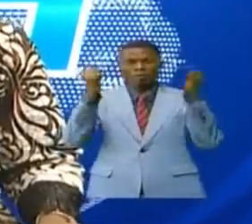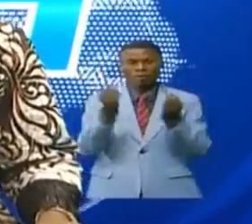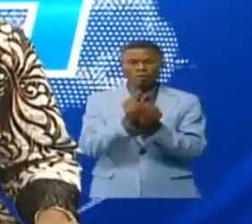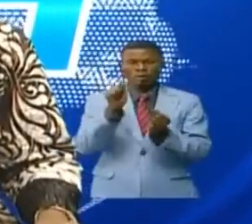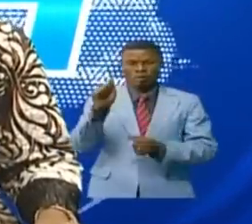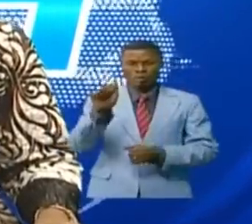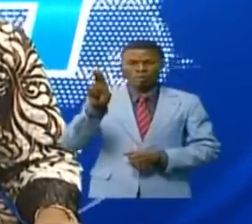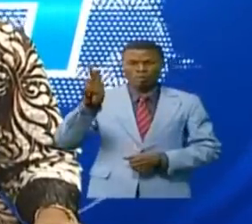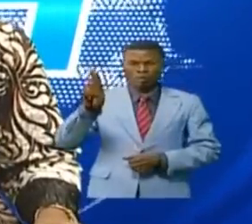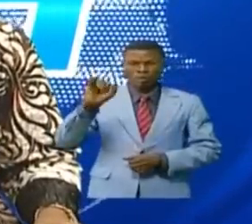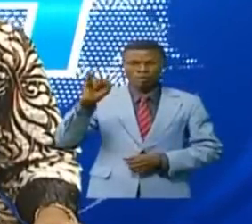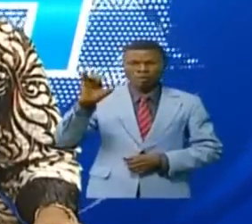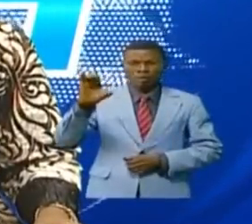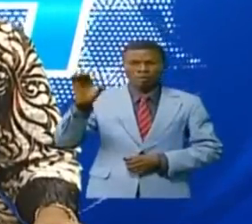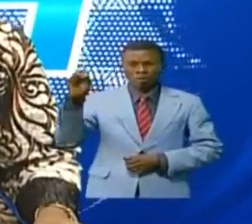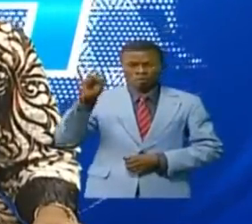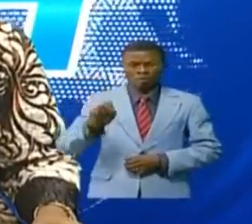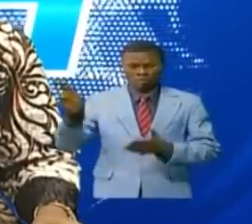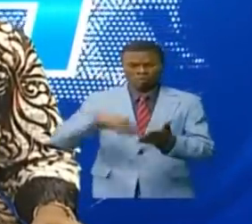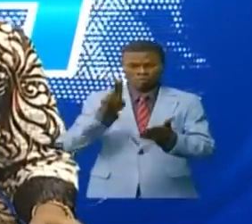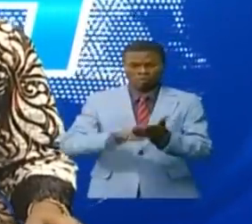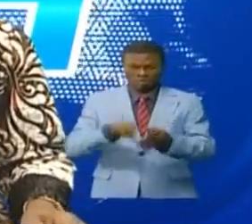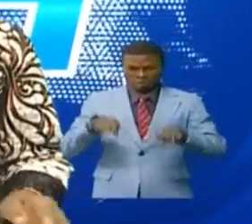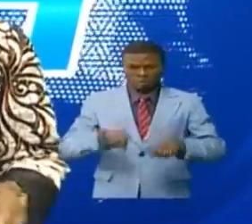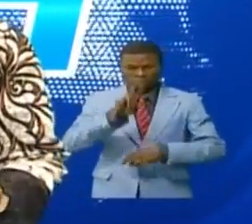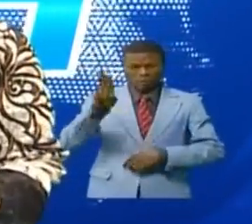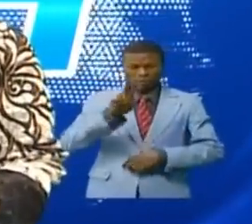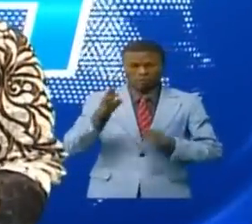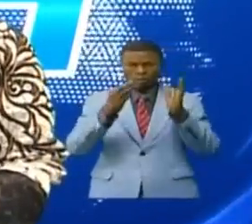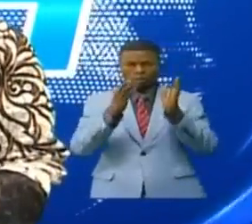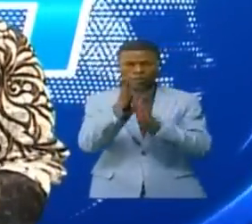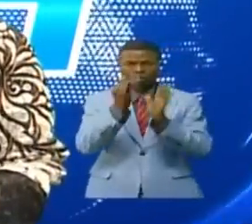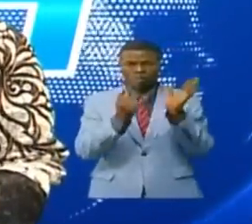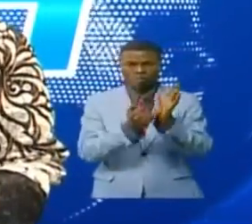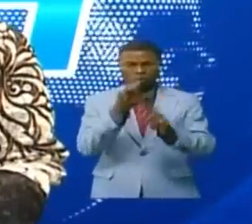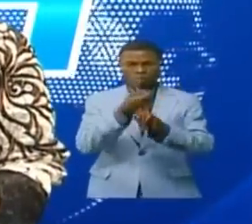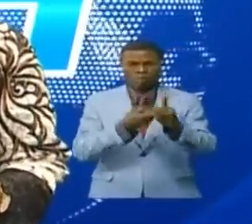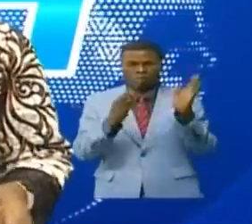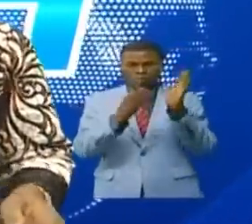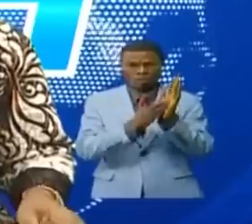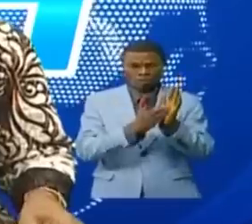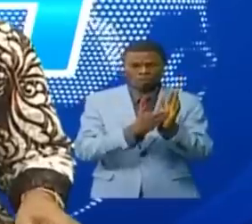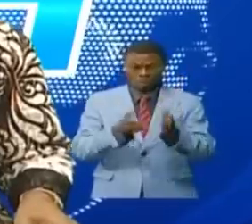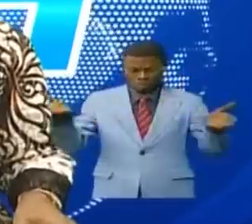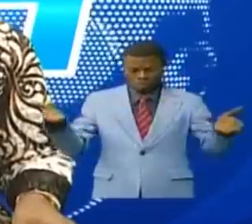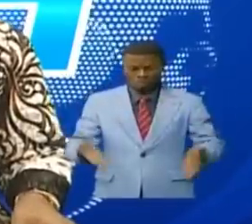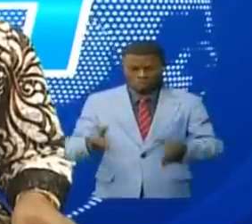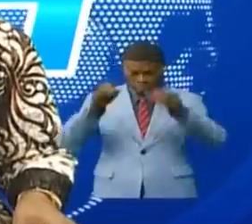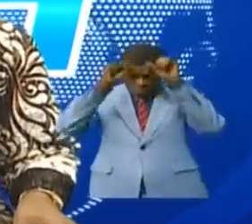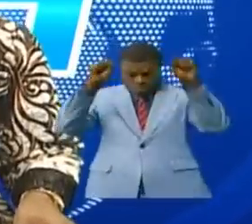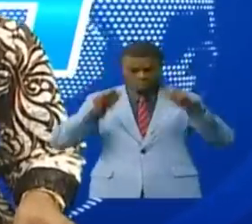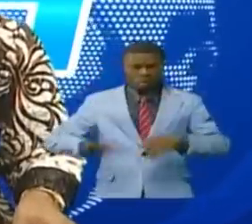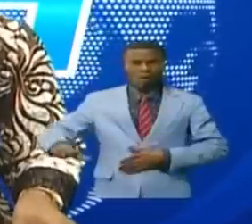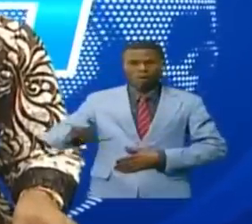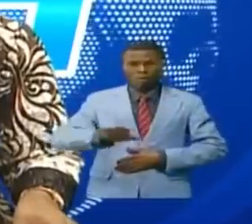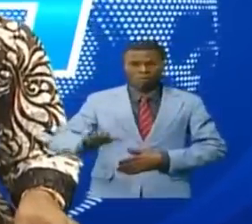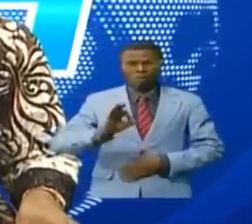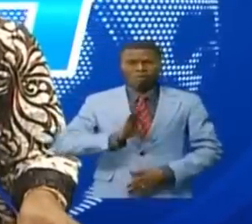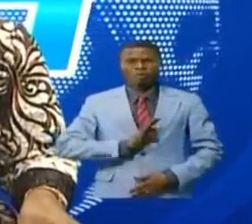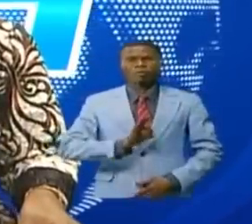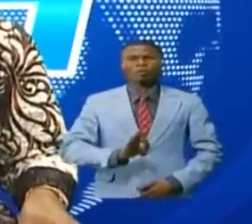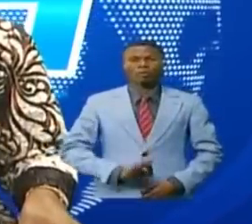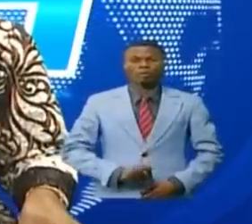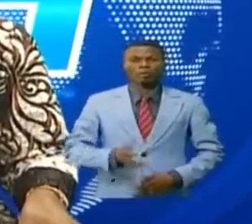Elle vient d'être conclue ce vendredi 16 septembre 2022 en présence du président de la République,